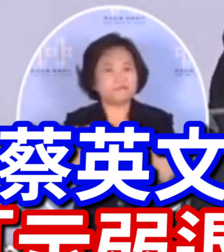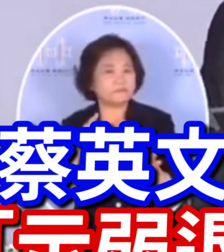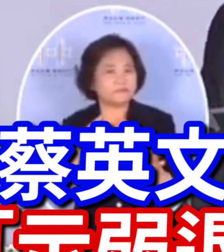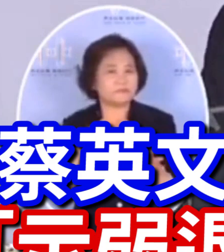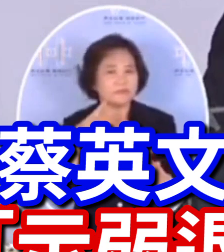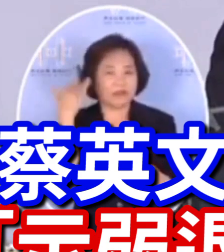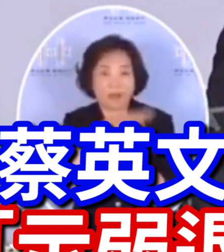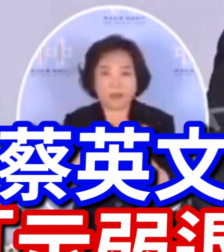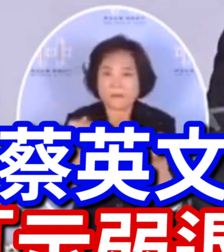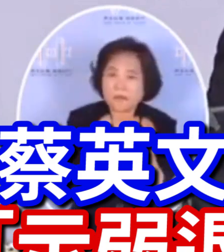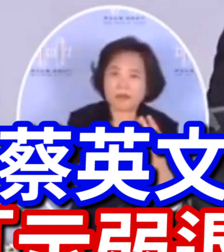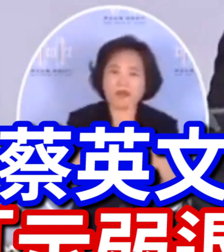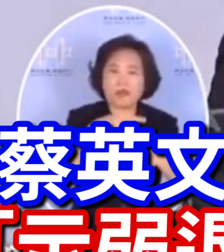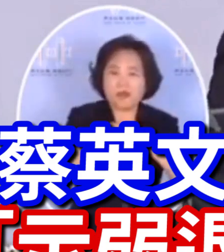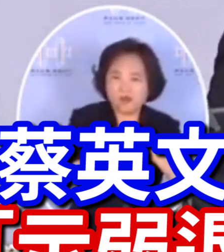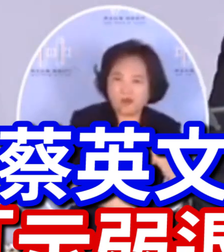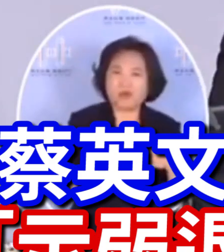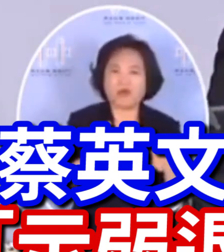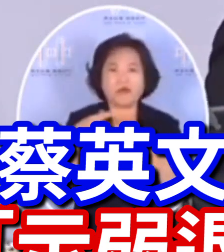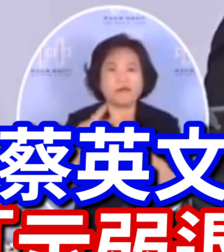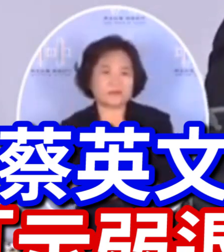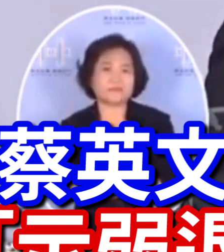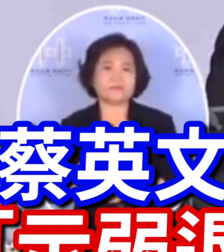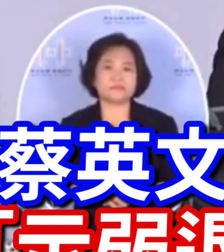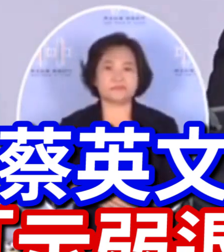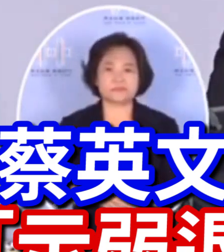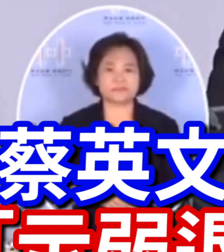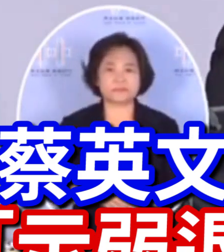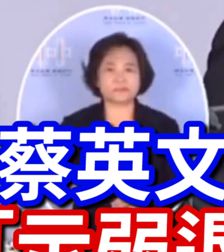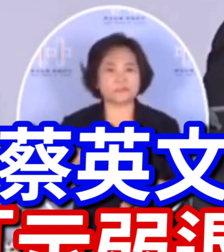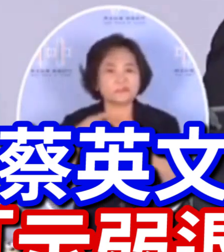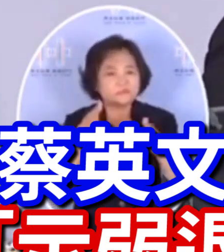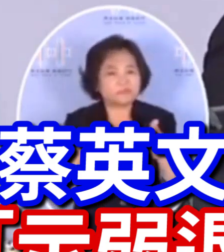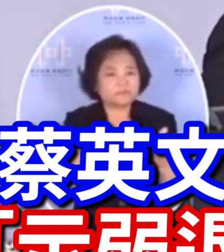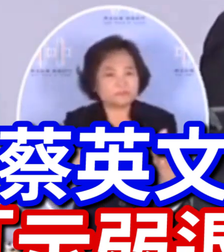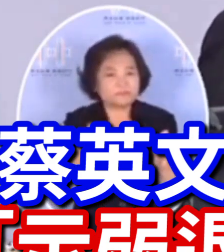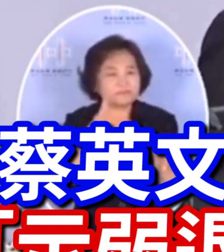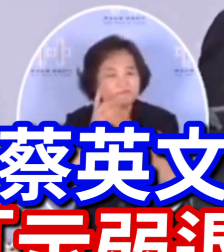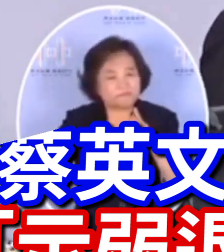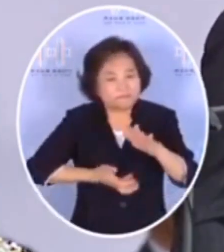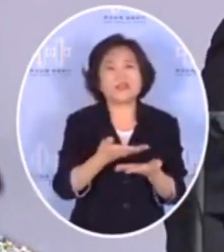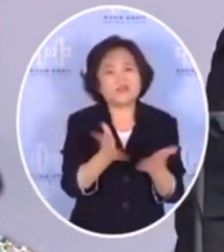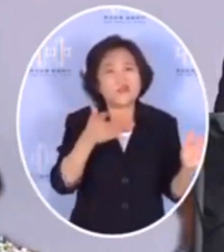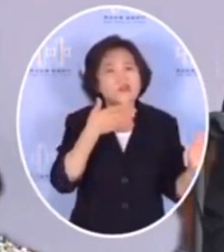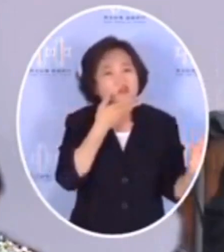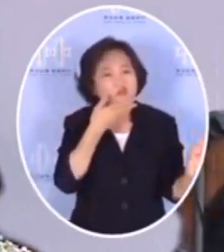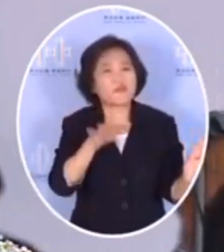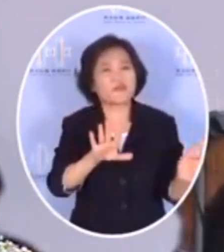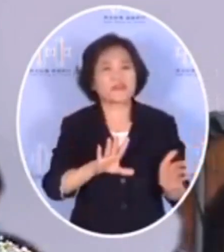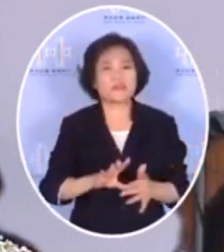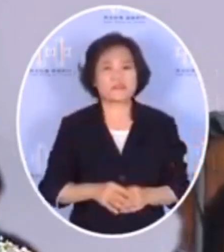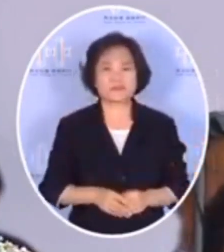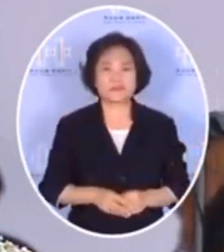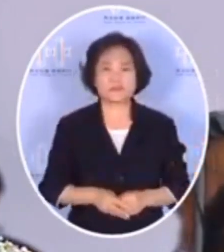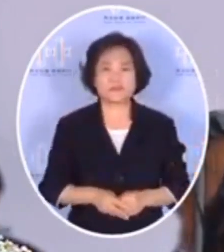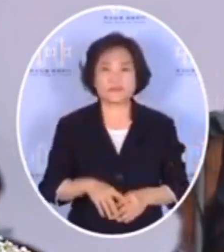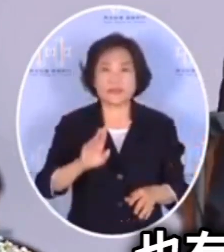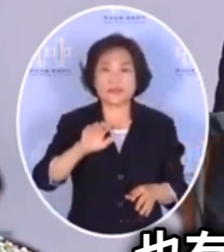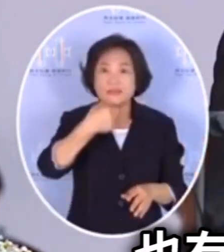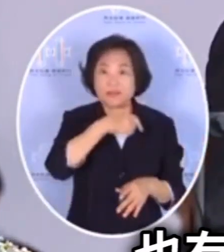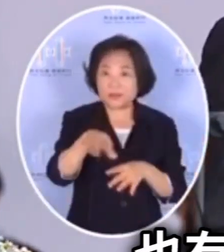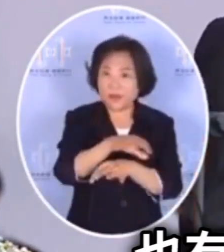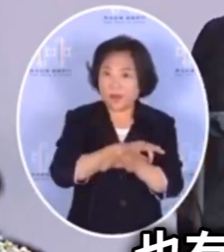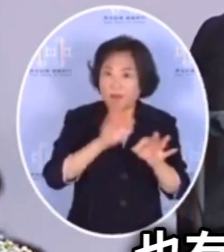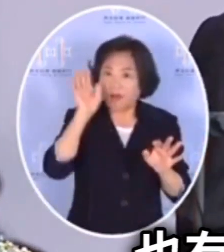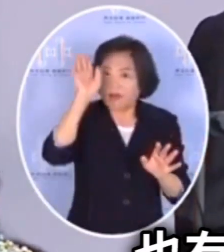程中为国受伤甚至殉职，我们感念他们的付出。台湾经济的前景